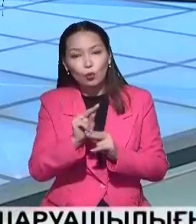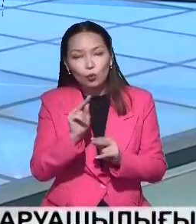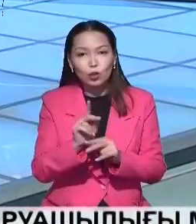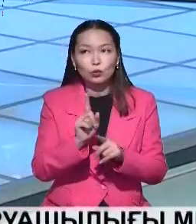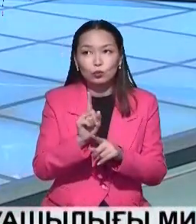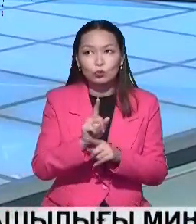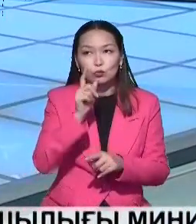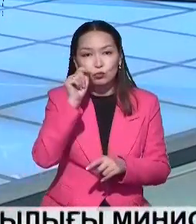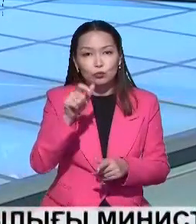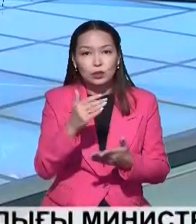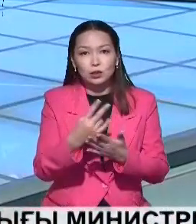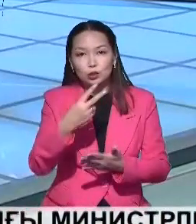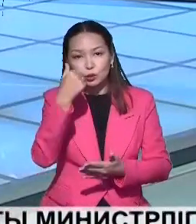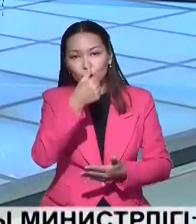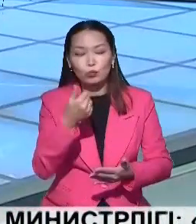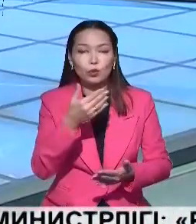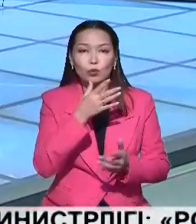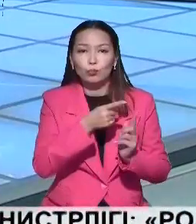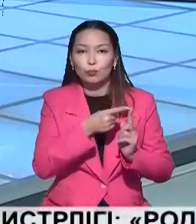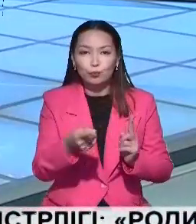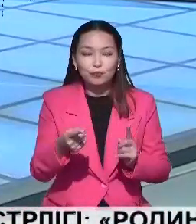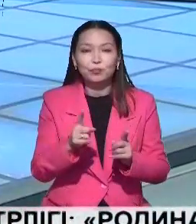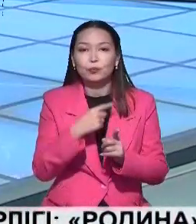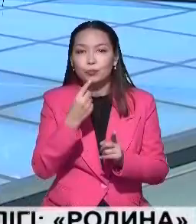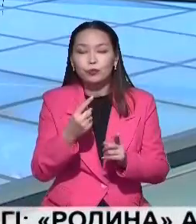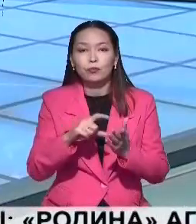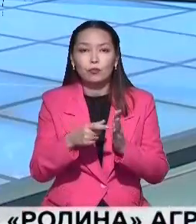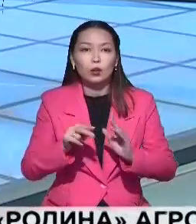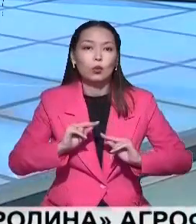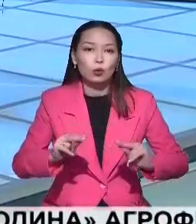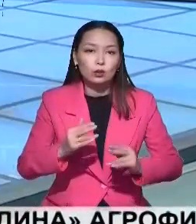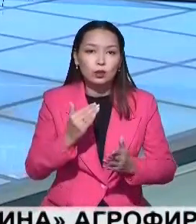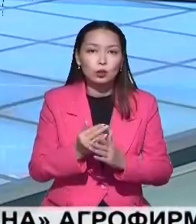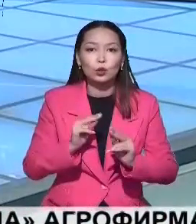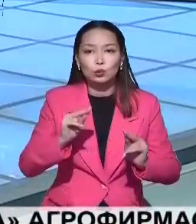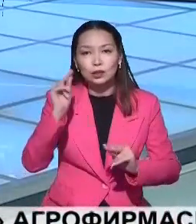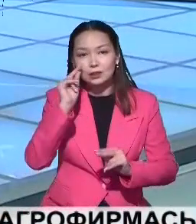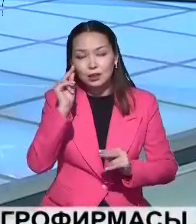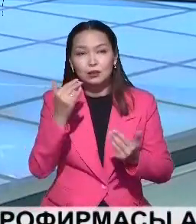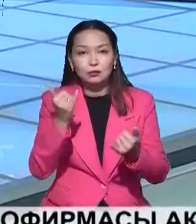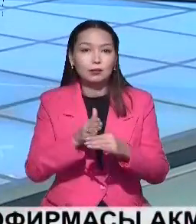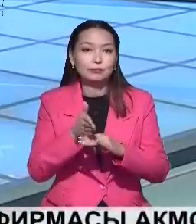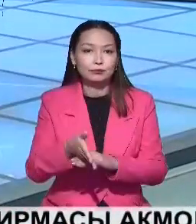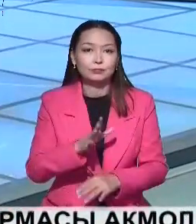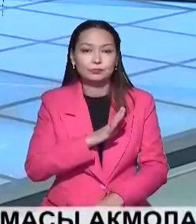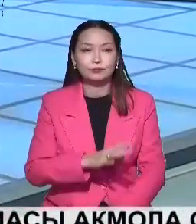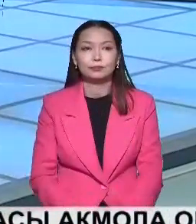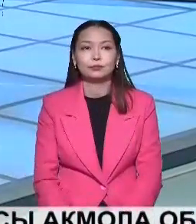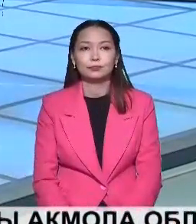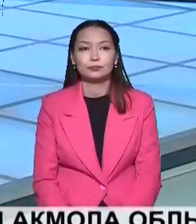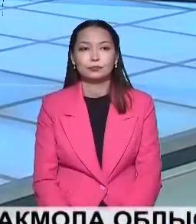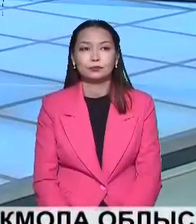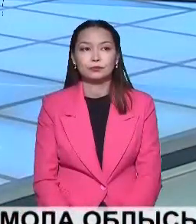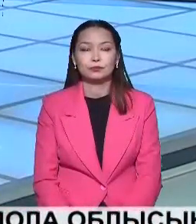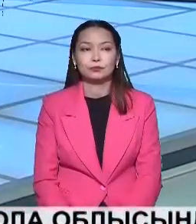Ол 20 жылға жуық уақыттан бері тек бастауыш сыныпқа сабақ береді. Ұстаздың сабағына әріптесім Динара Жақсыбайқызы қатысып айтқан